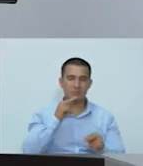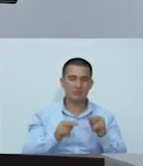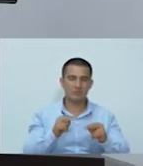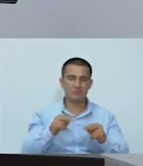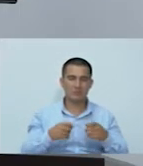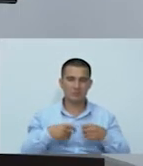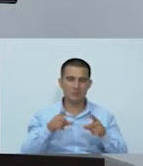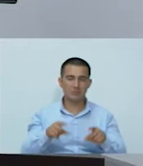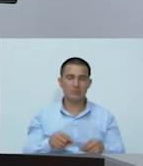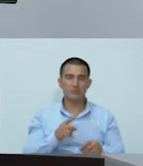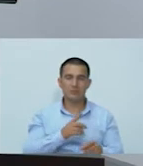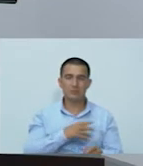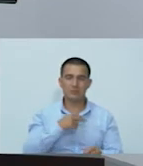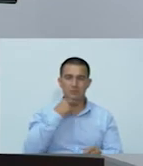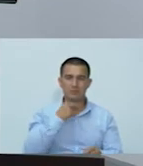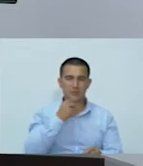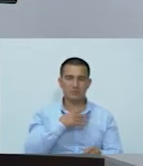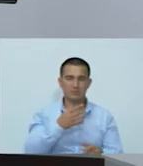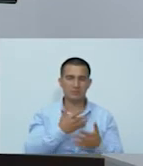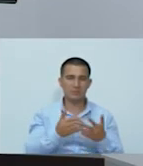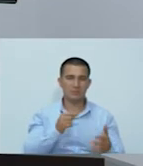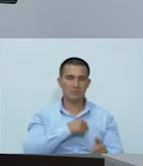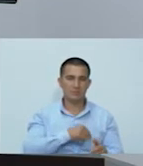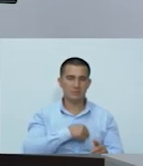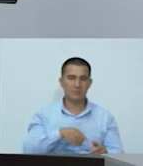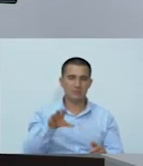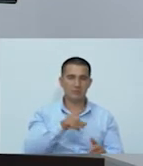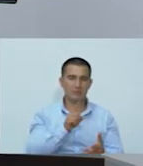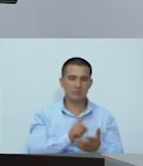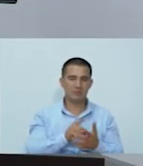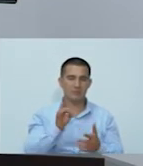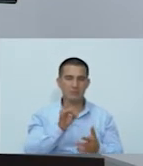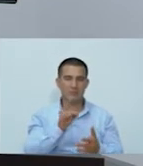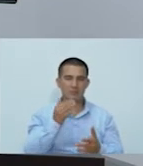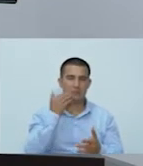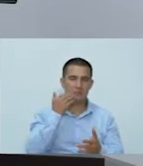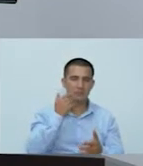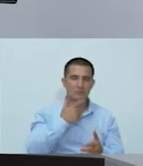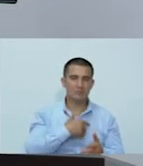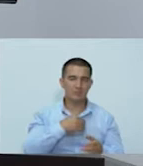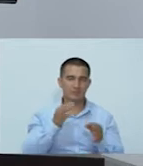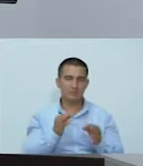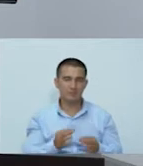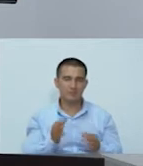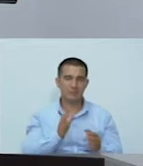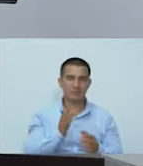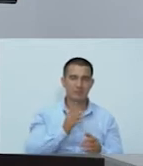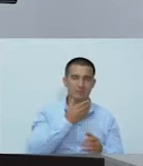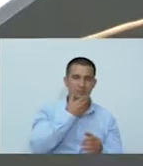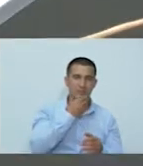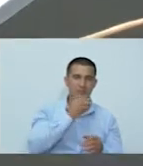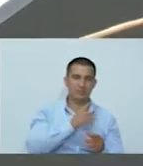Yopishtirishdan oldin albatta bir nechta variantlardan foydalanamiz. Masalan, kattasi bu